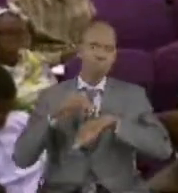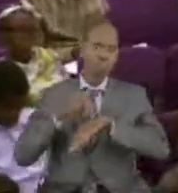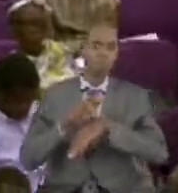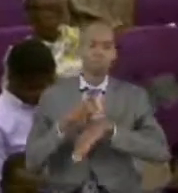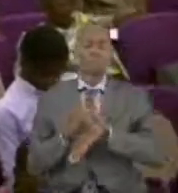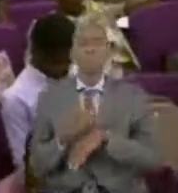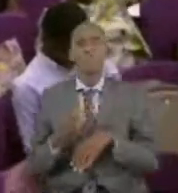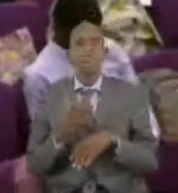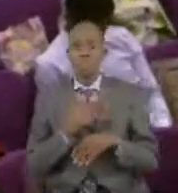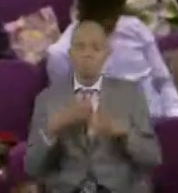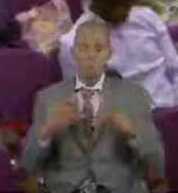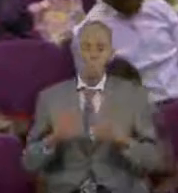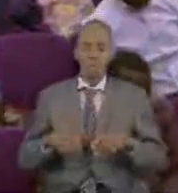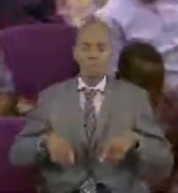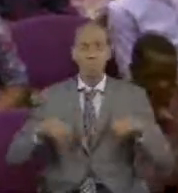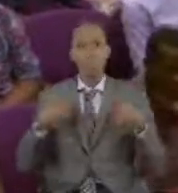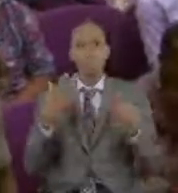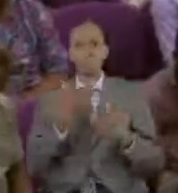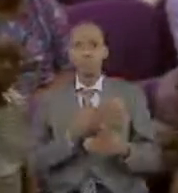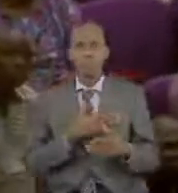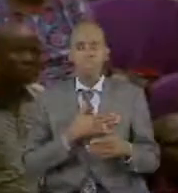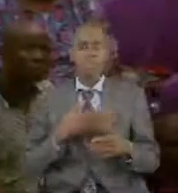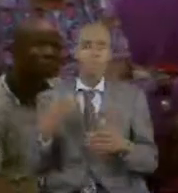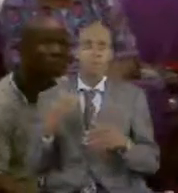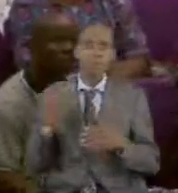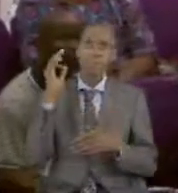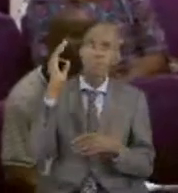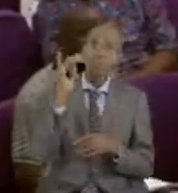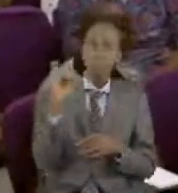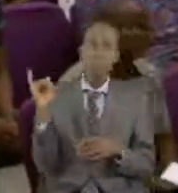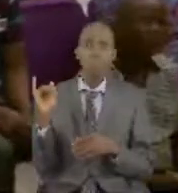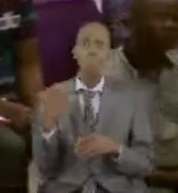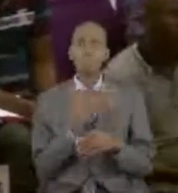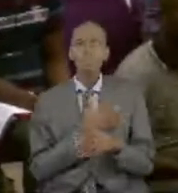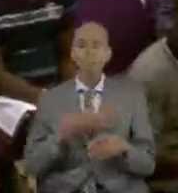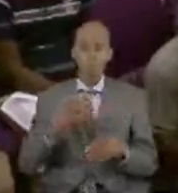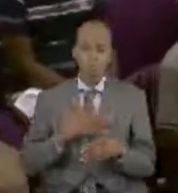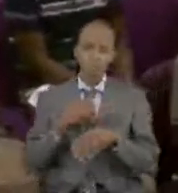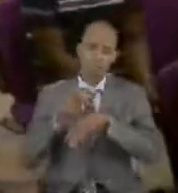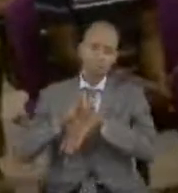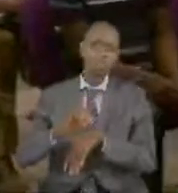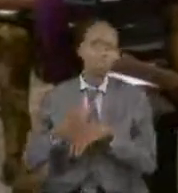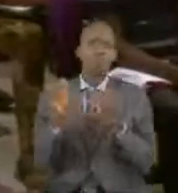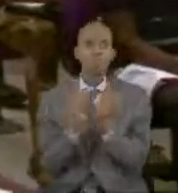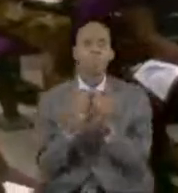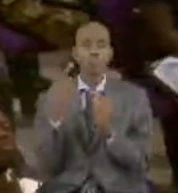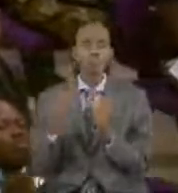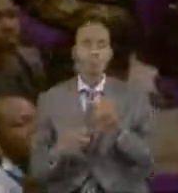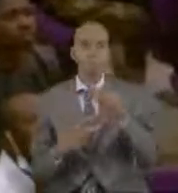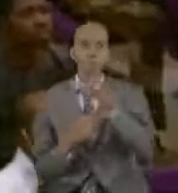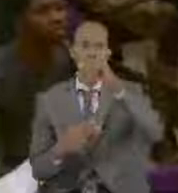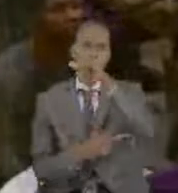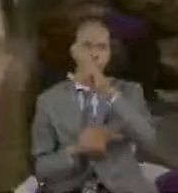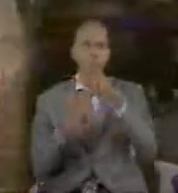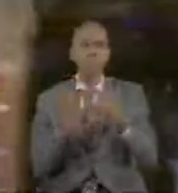message, ma manière de vie, ma manière de vivre, mon ministère et le ministère et la vie, le site de vie des piliers